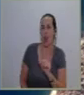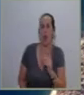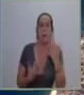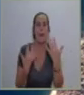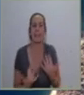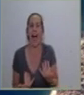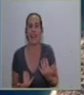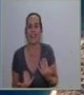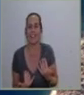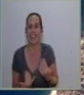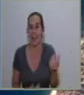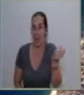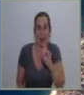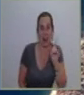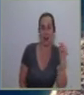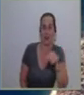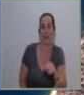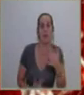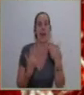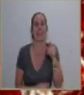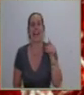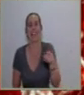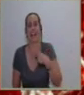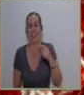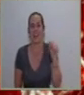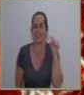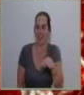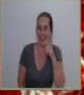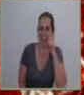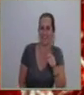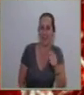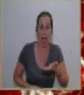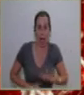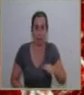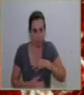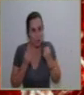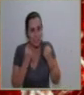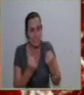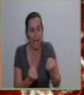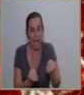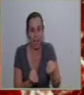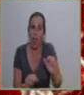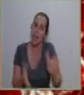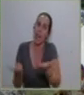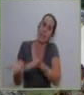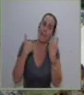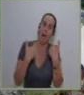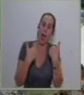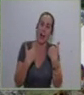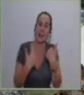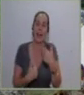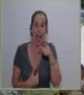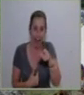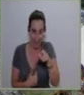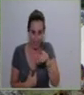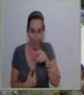מתי? לא מגיע. מתי אתה? לא מגיע, גבר. הבן שלי ייסע. יאללה, תבוא. צביקה, אתה